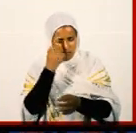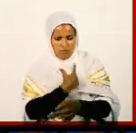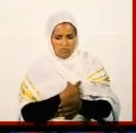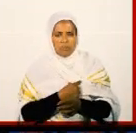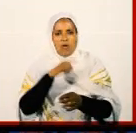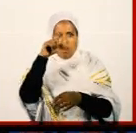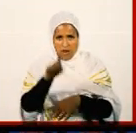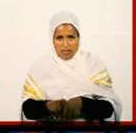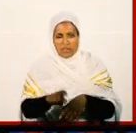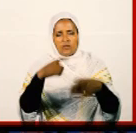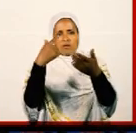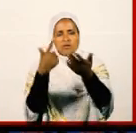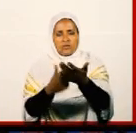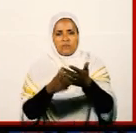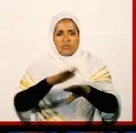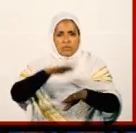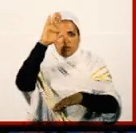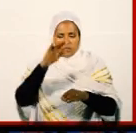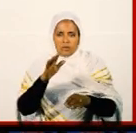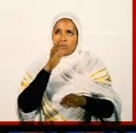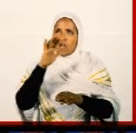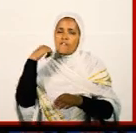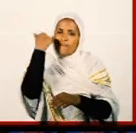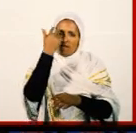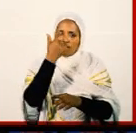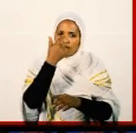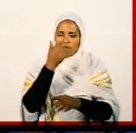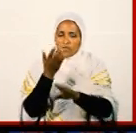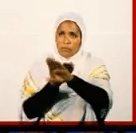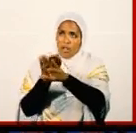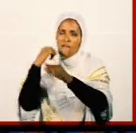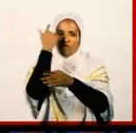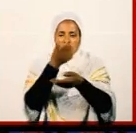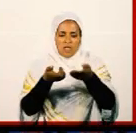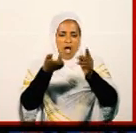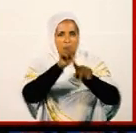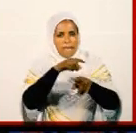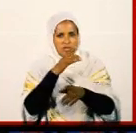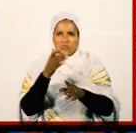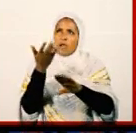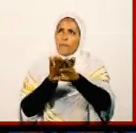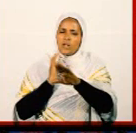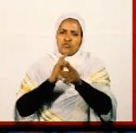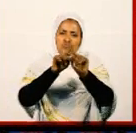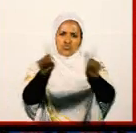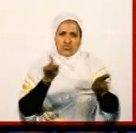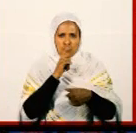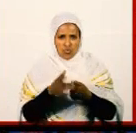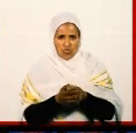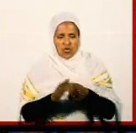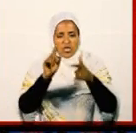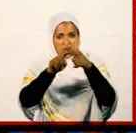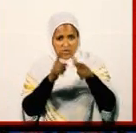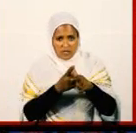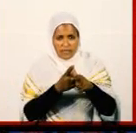የእናት ልመና ፊት ያስመልስ አንገት ያስቀልስምና የእመቤታችን አማላጅነት እጅግ የተለየ ነው። እንግዲህ ከስላሴ በታች